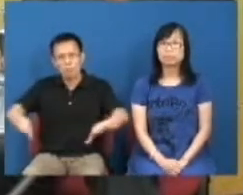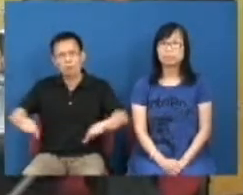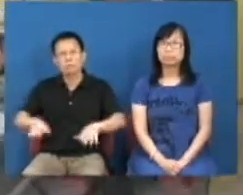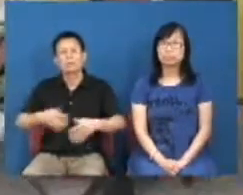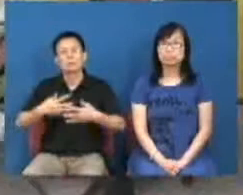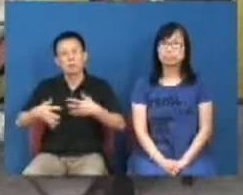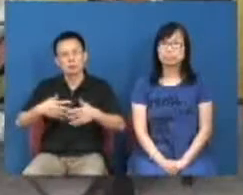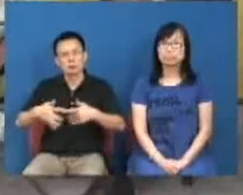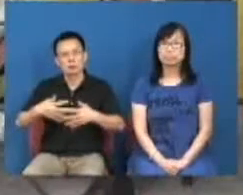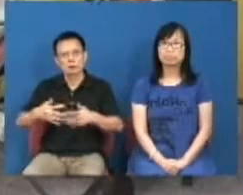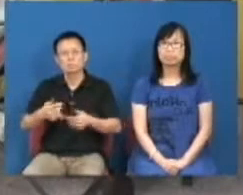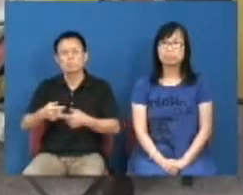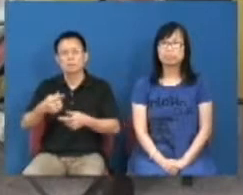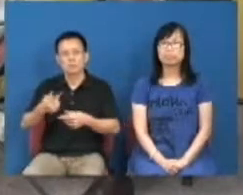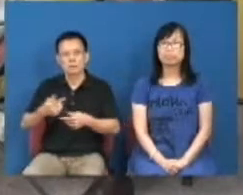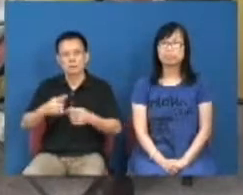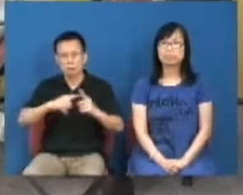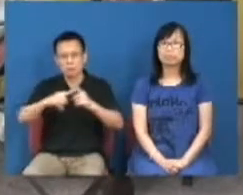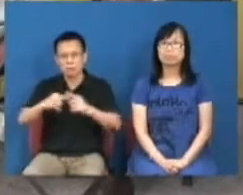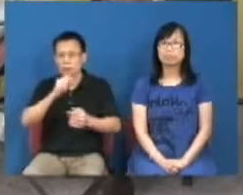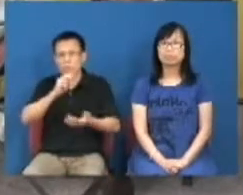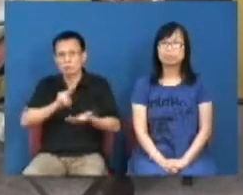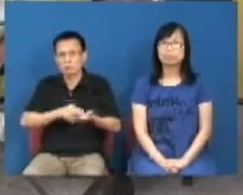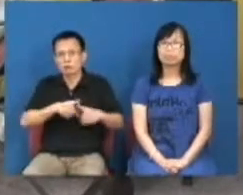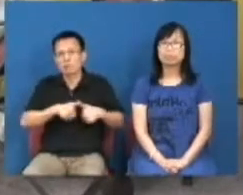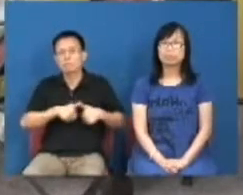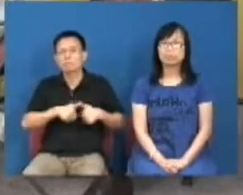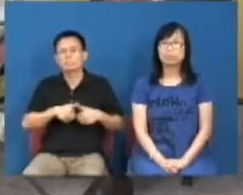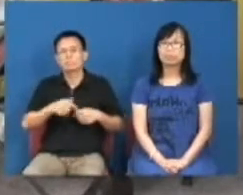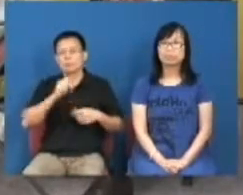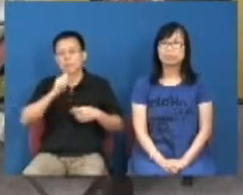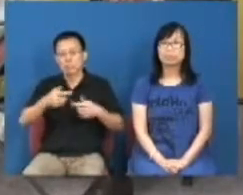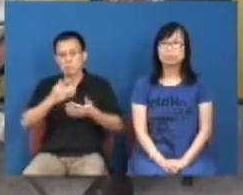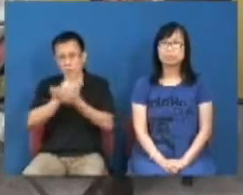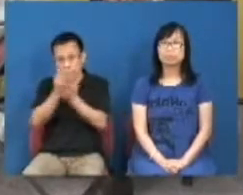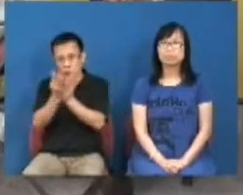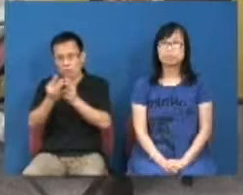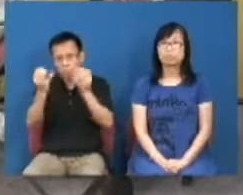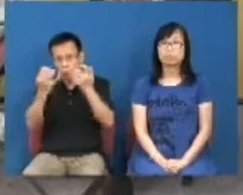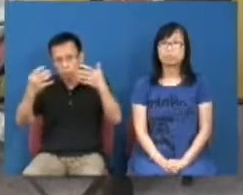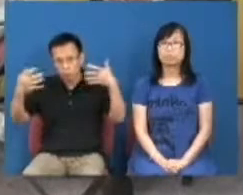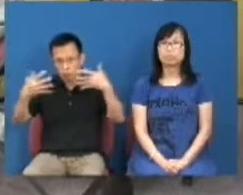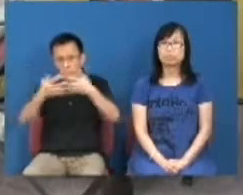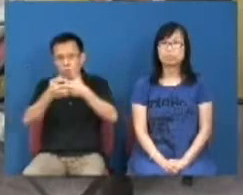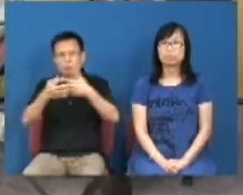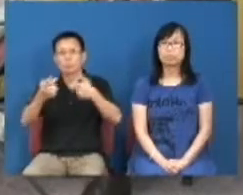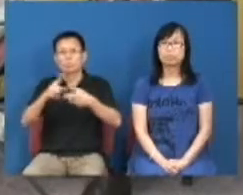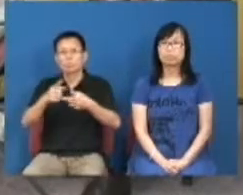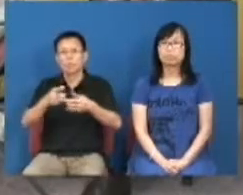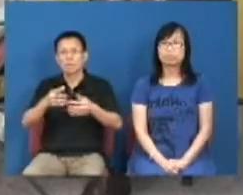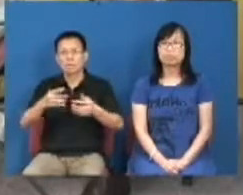案，市民有信心了。我们也有其他配套，譬如我们调解员的质